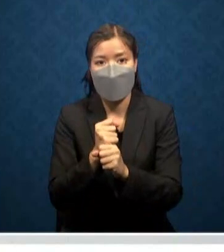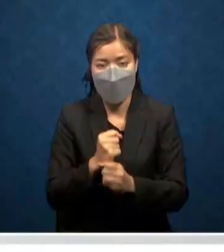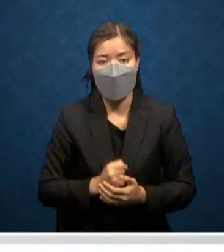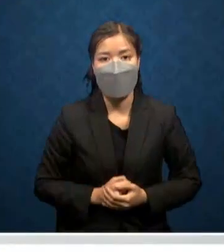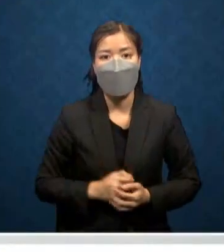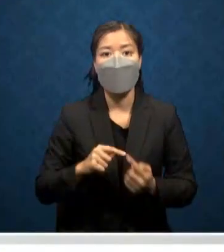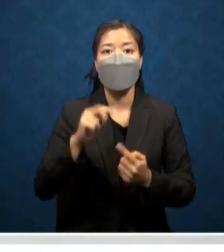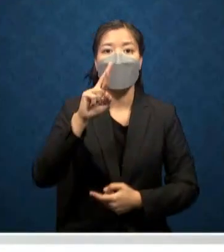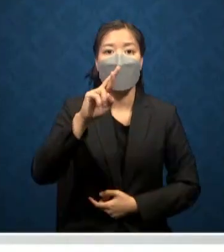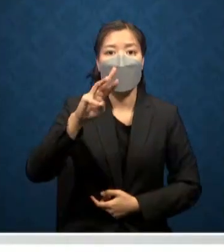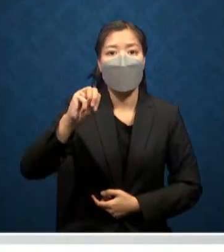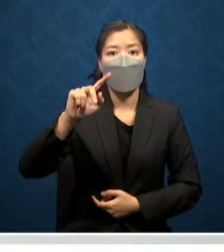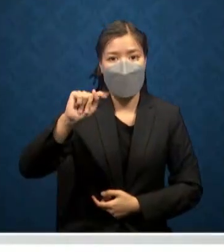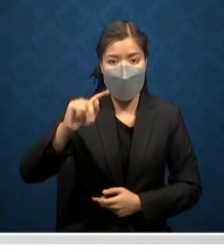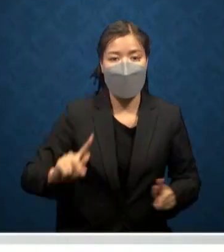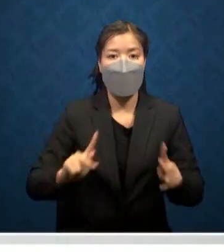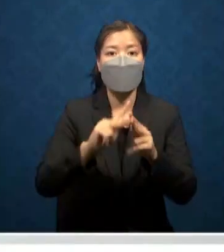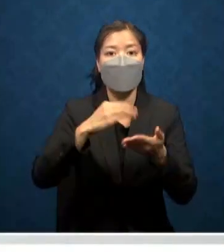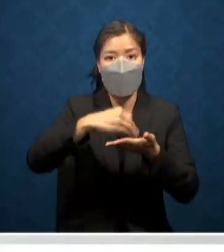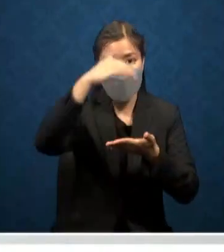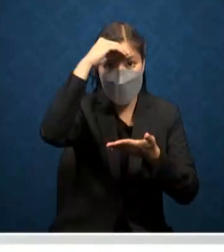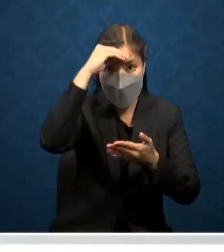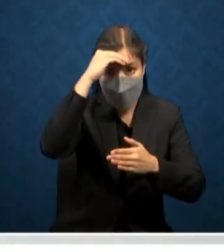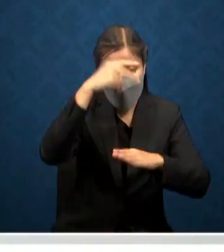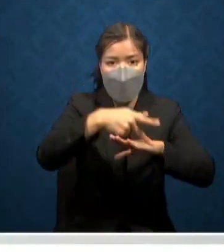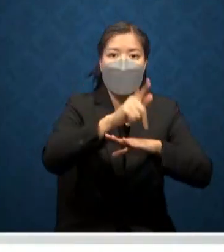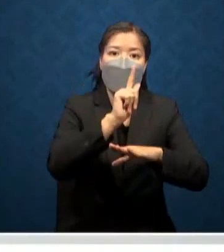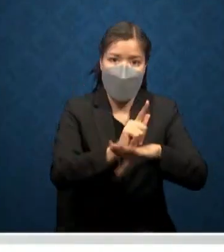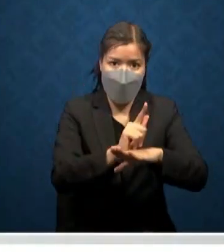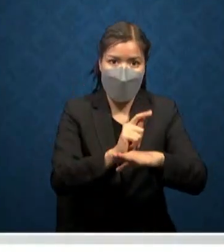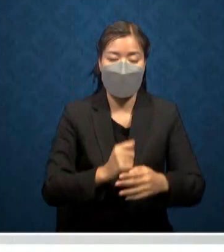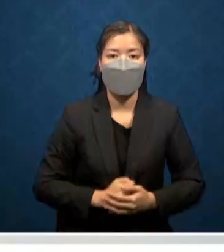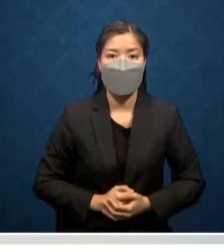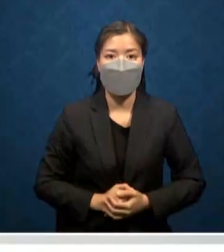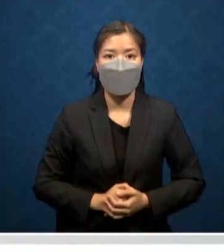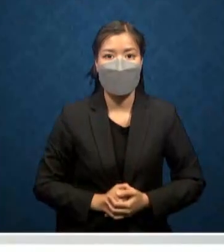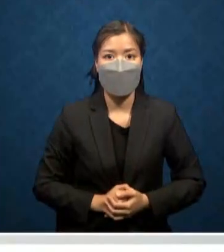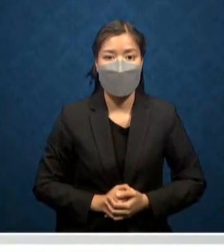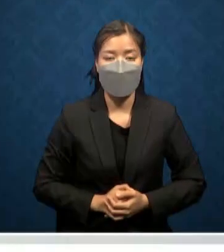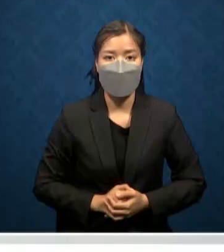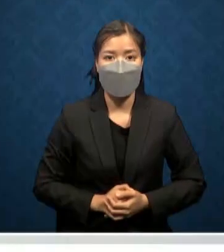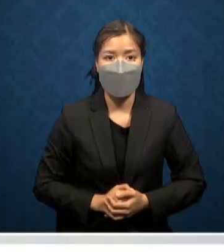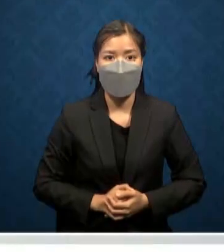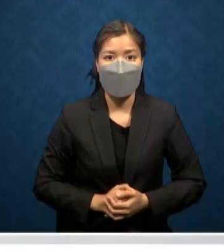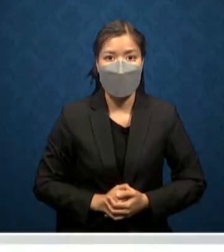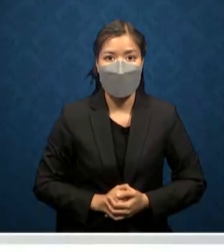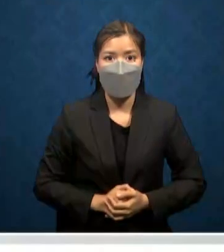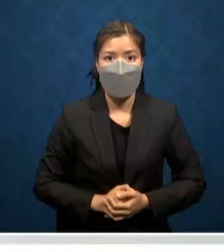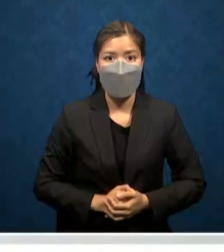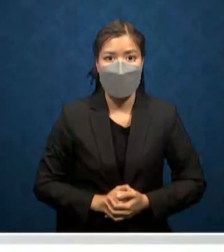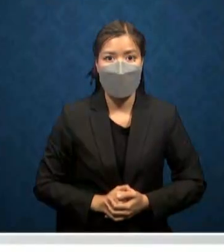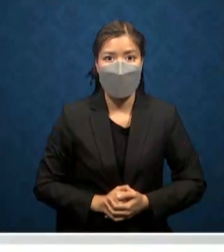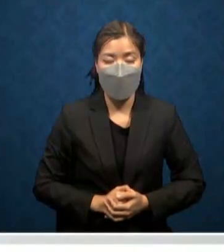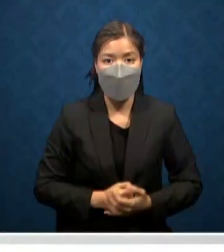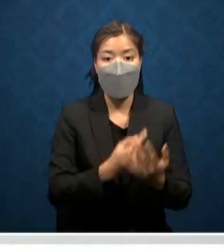นะครับงั้นการที่ในส่วนพระองค์ประกอบที่มาจากผู้แทนก.ค.ศ